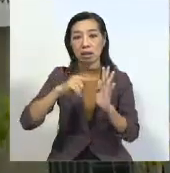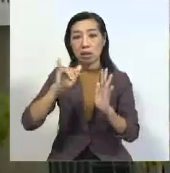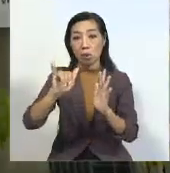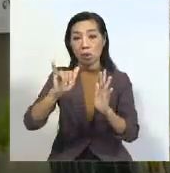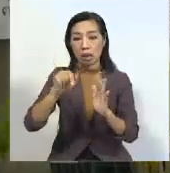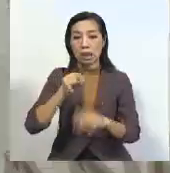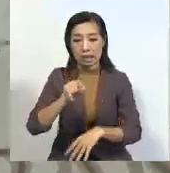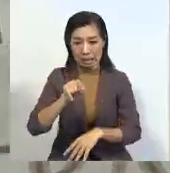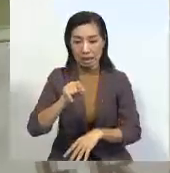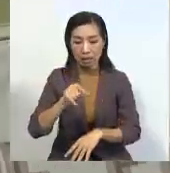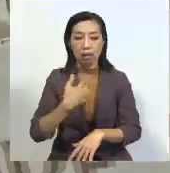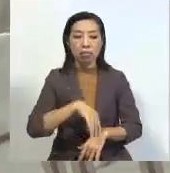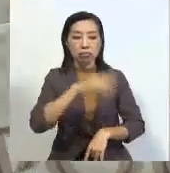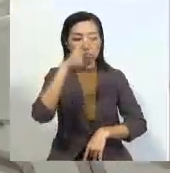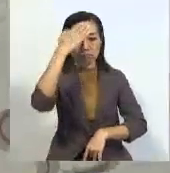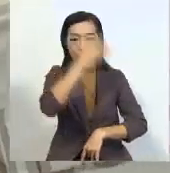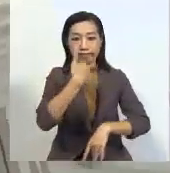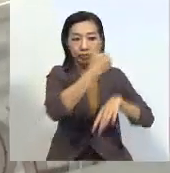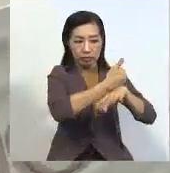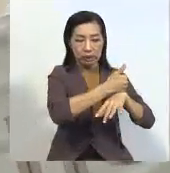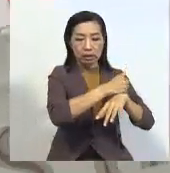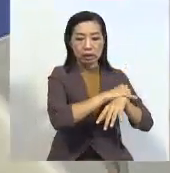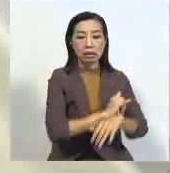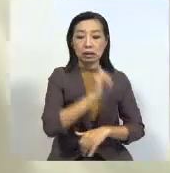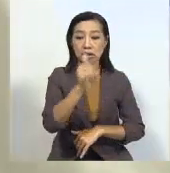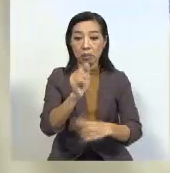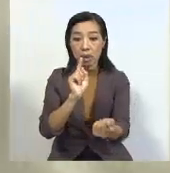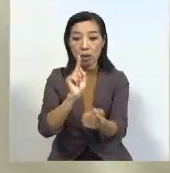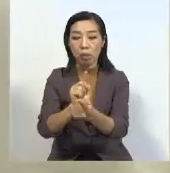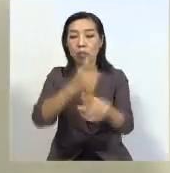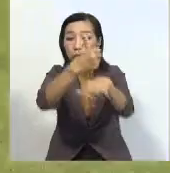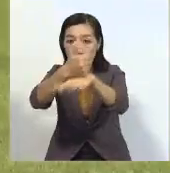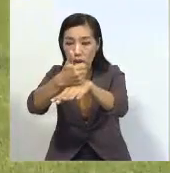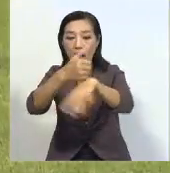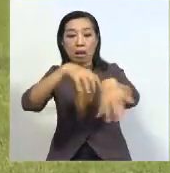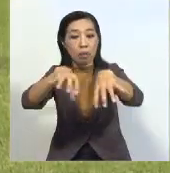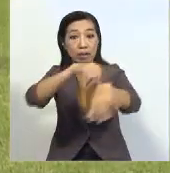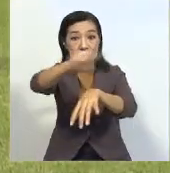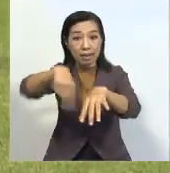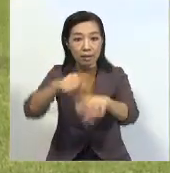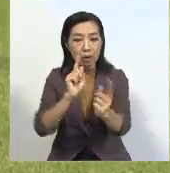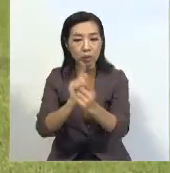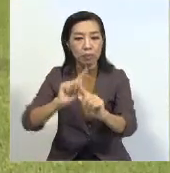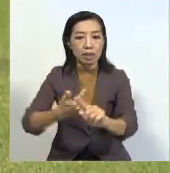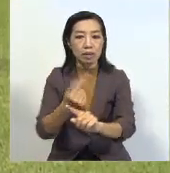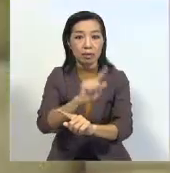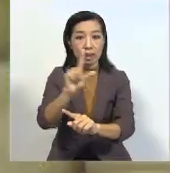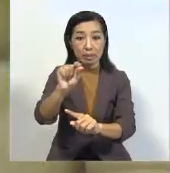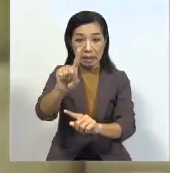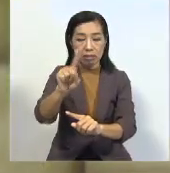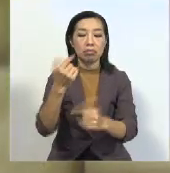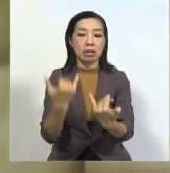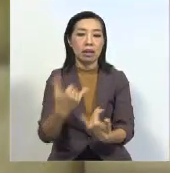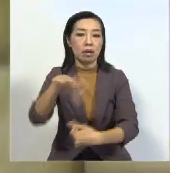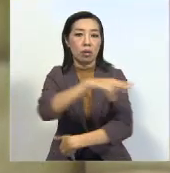พูดคุยแล้วก็ให้กำลังใจผู้บริหารและบุคลากรของโรงพยาบาลในวันที่21พฤศจิกายนล่าสุดทางโรงพยาบาลได้